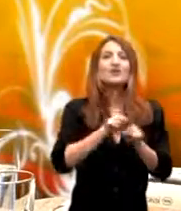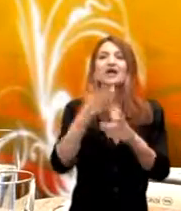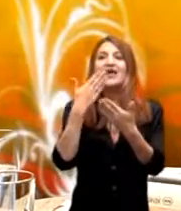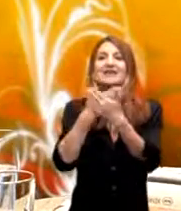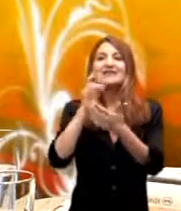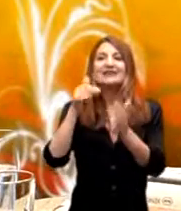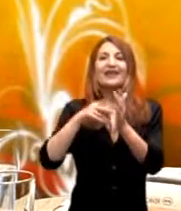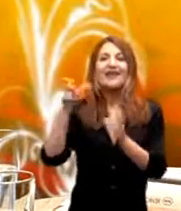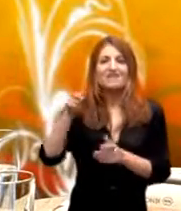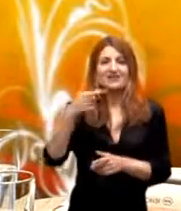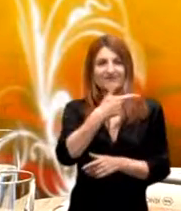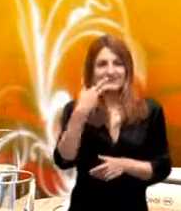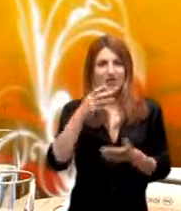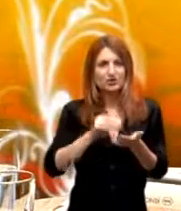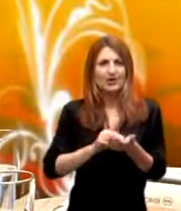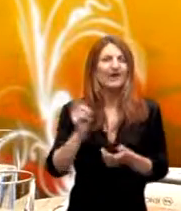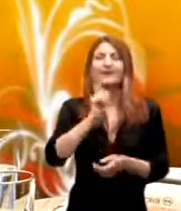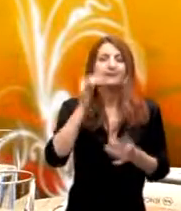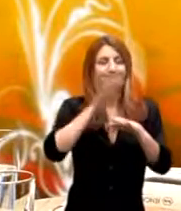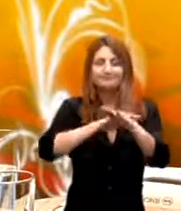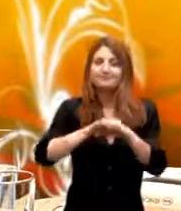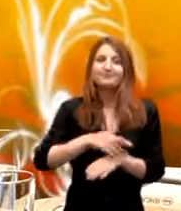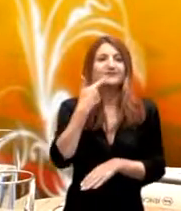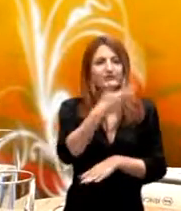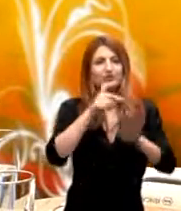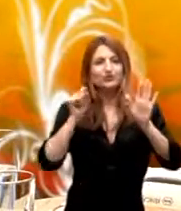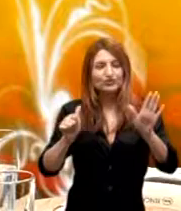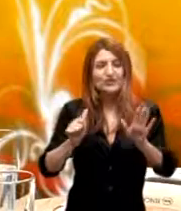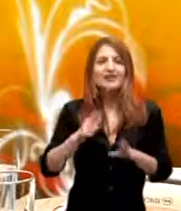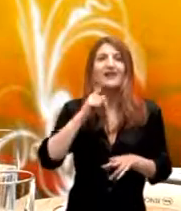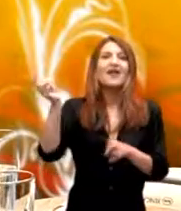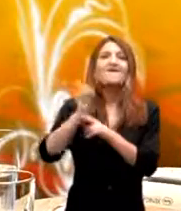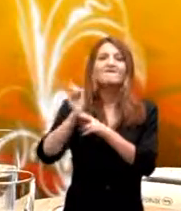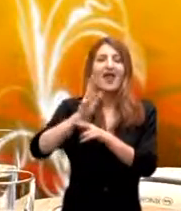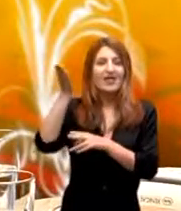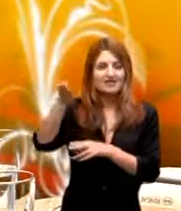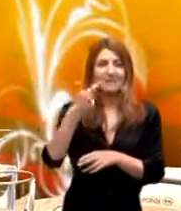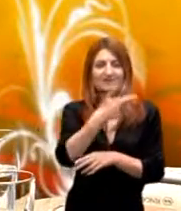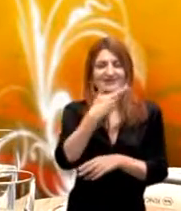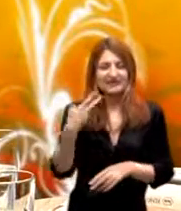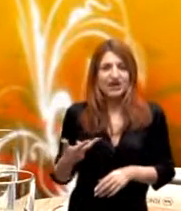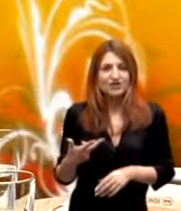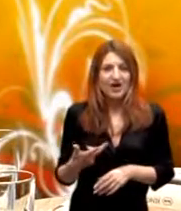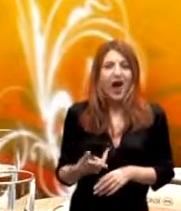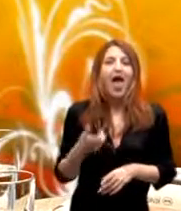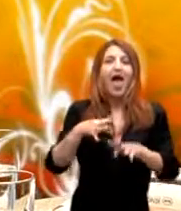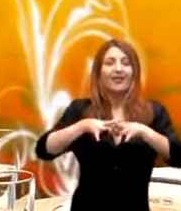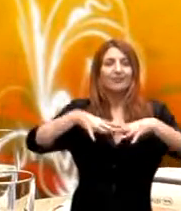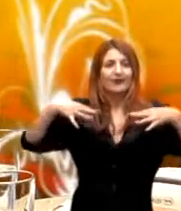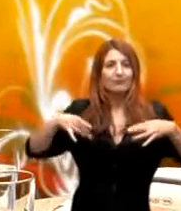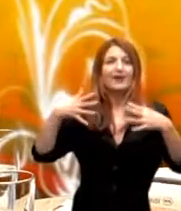Zrinjevcu 23. Vidimo se, ne pardon, 26. Na Velesajmu 23. A na